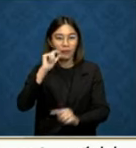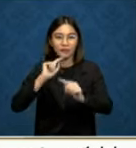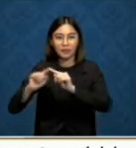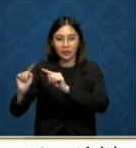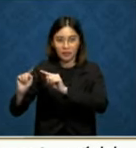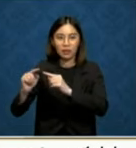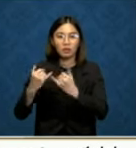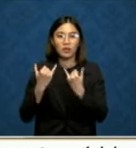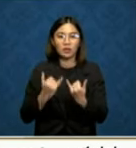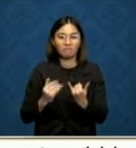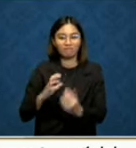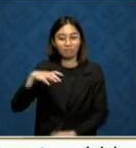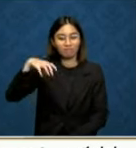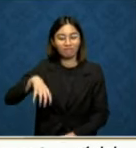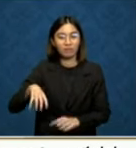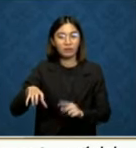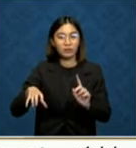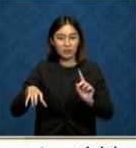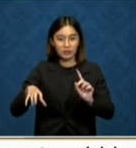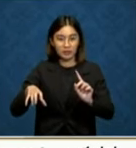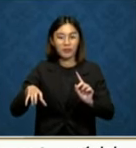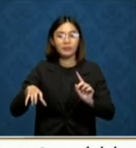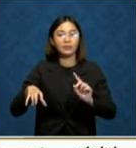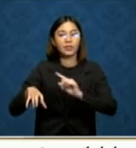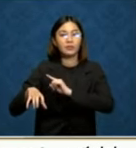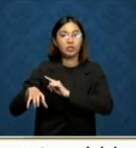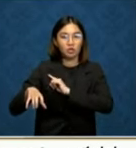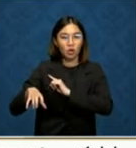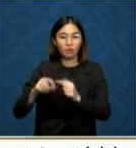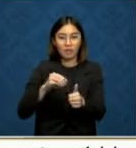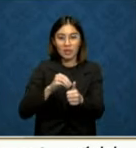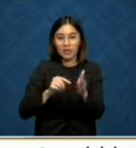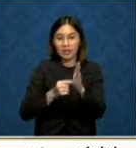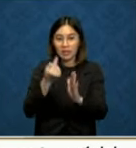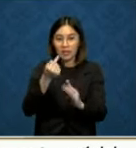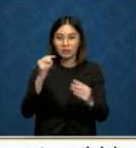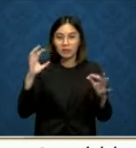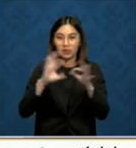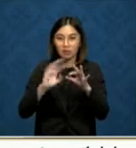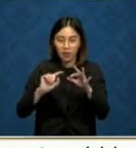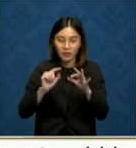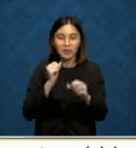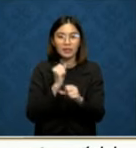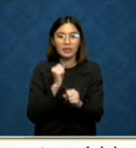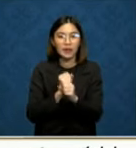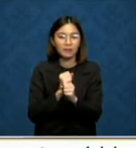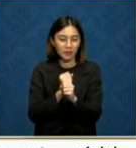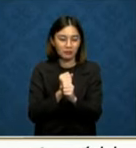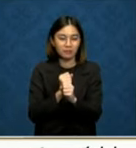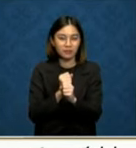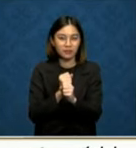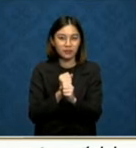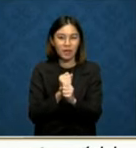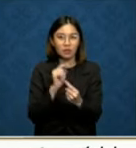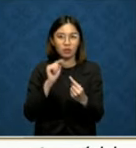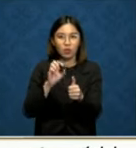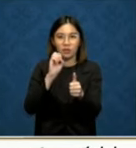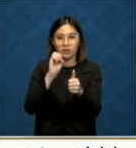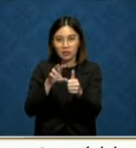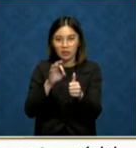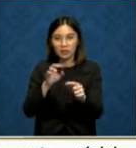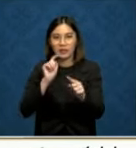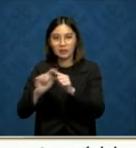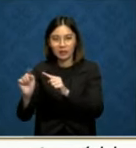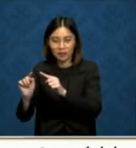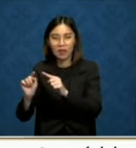ือว่าสภางกผหอพวกเองเป็นแกนนำในแ่ที่จะทำให้ข้อเสนอที่